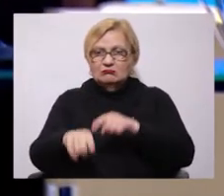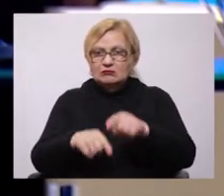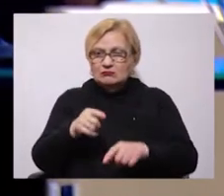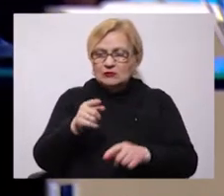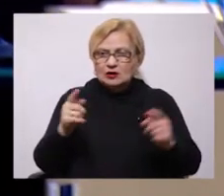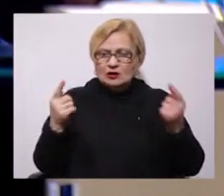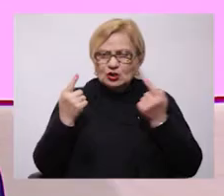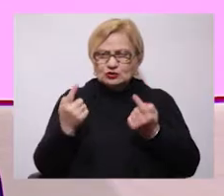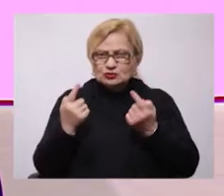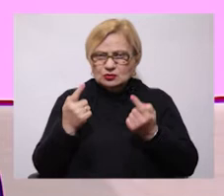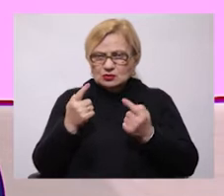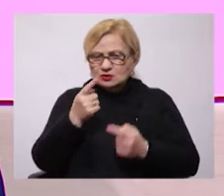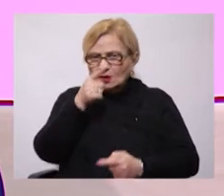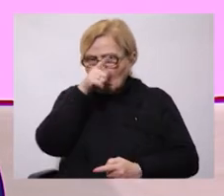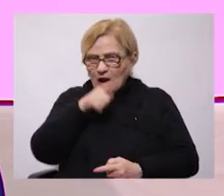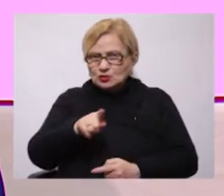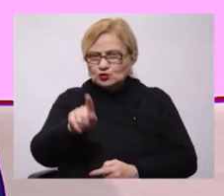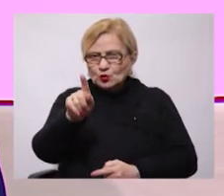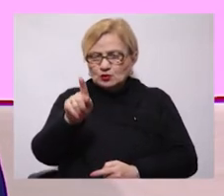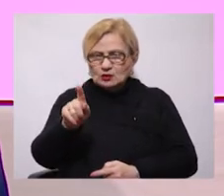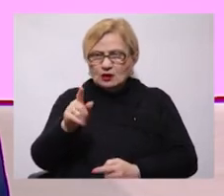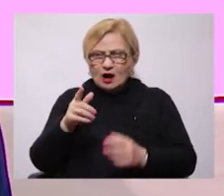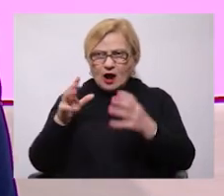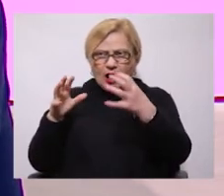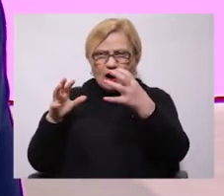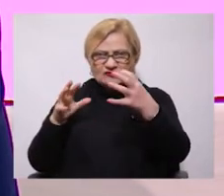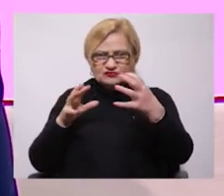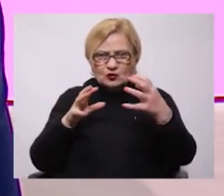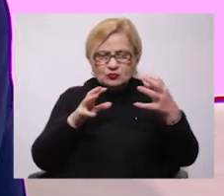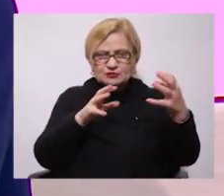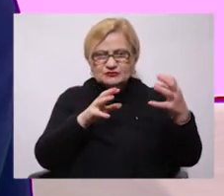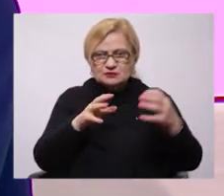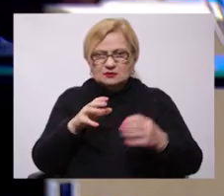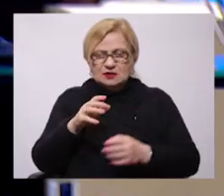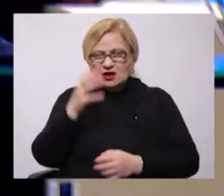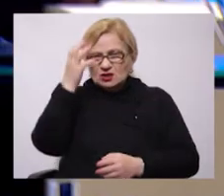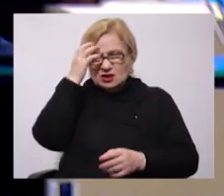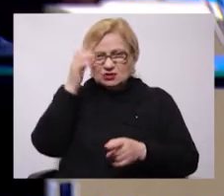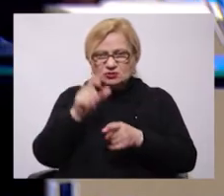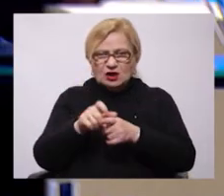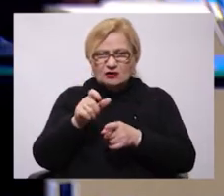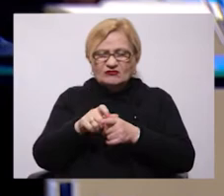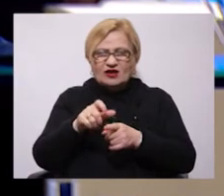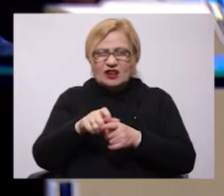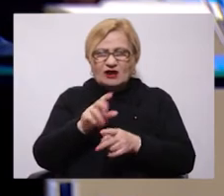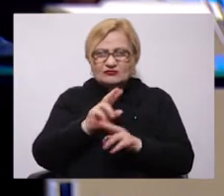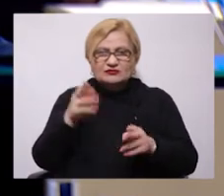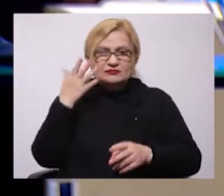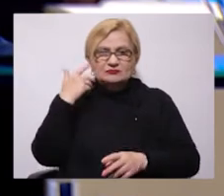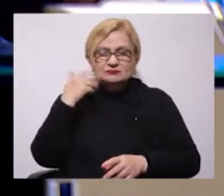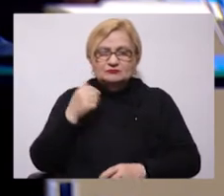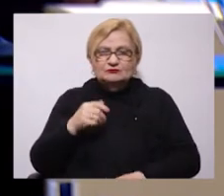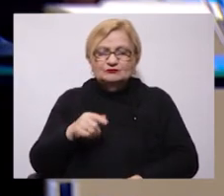დიახაც, დიდი ისფერი მარტორქა. ავტობუსივით დიდი და ქლიავივით იისფერი. აი ასეთი